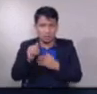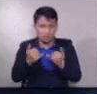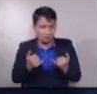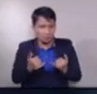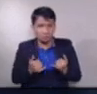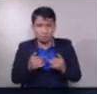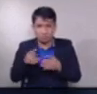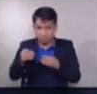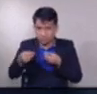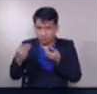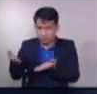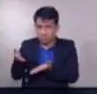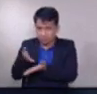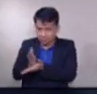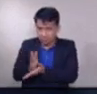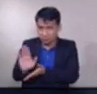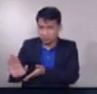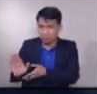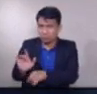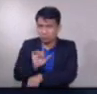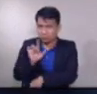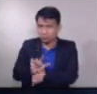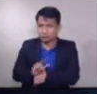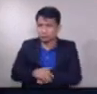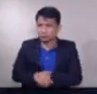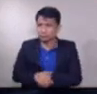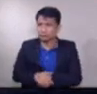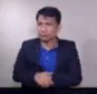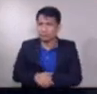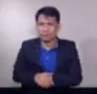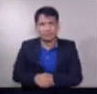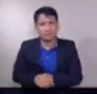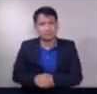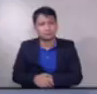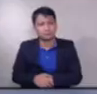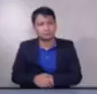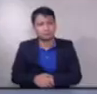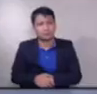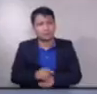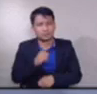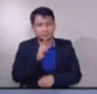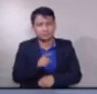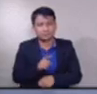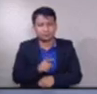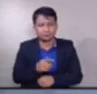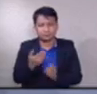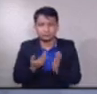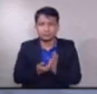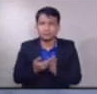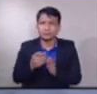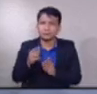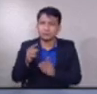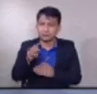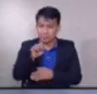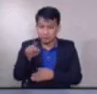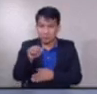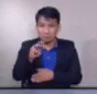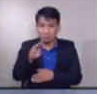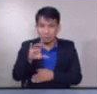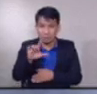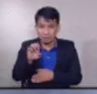ng karapatan. Sa inyo na yan, hindi ka pa contento ron. Magandang tanong yan. Say for example, sa Zambales, yung ating